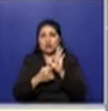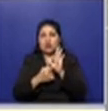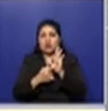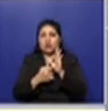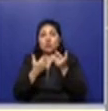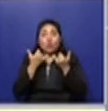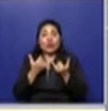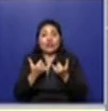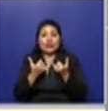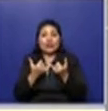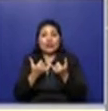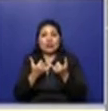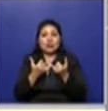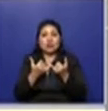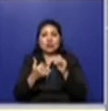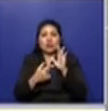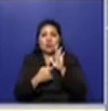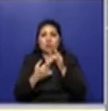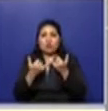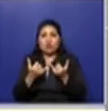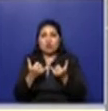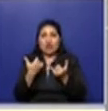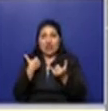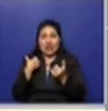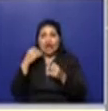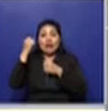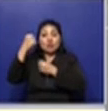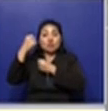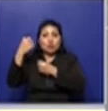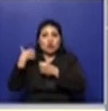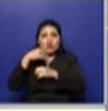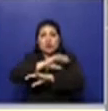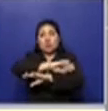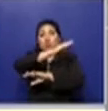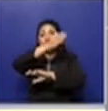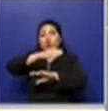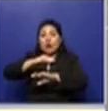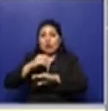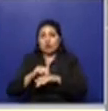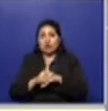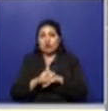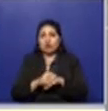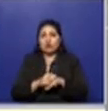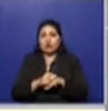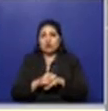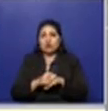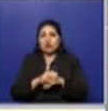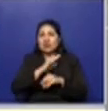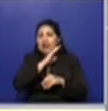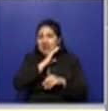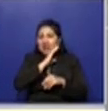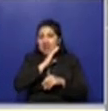ตุการณ์ชุมนุมก็จะมีภูเขาขึ้นแต่ในเวลาที่ไม่มีสถานการณ์พิเศษมันจะเป็นขาล